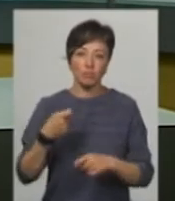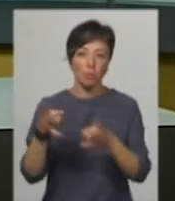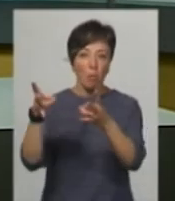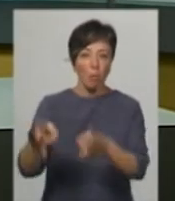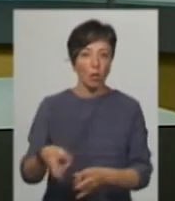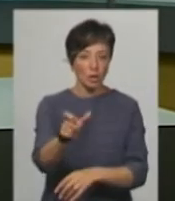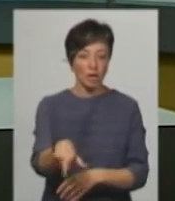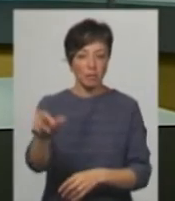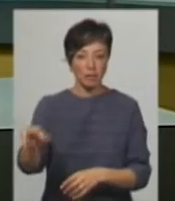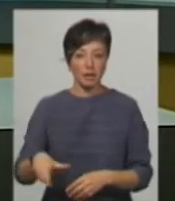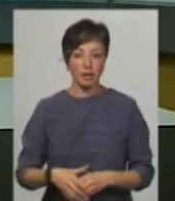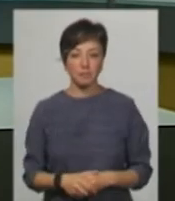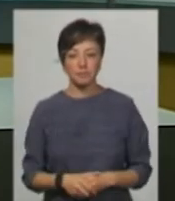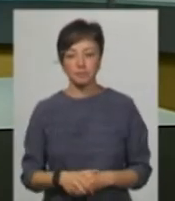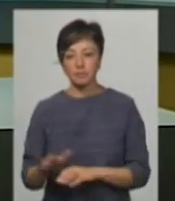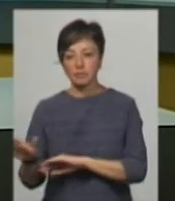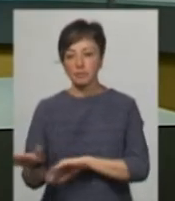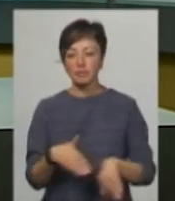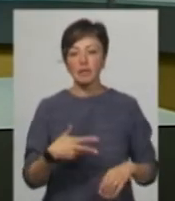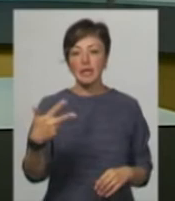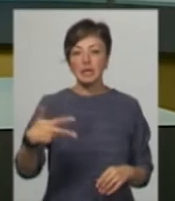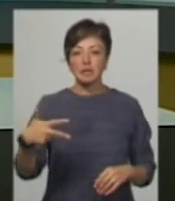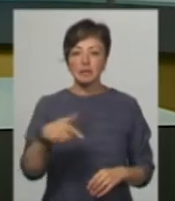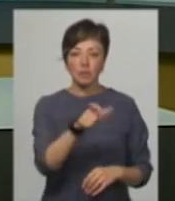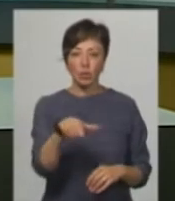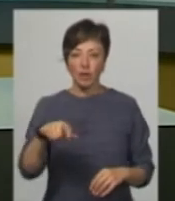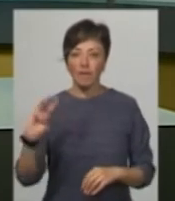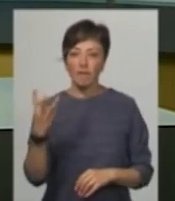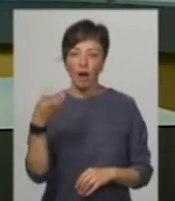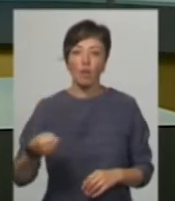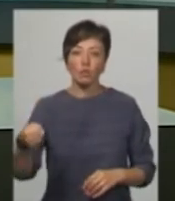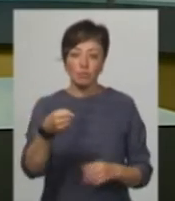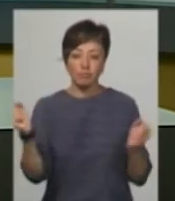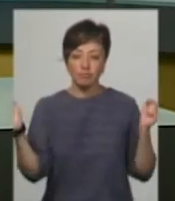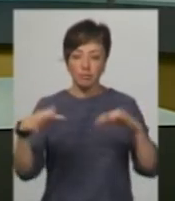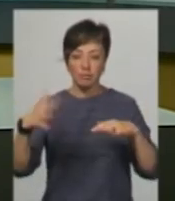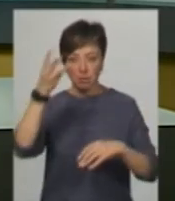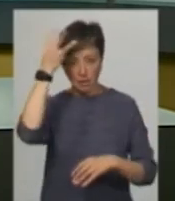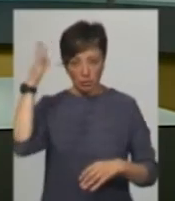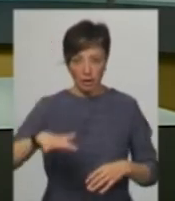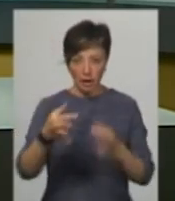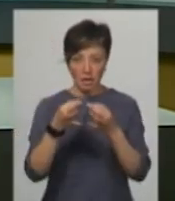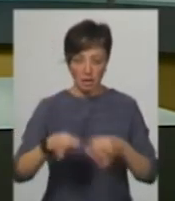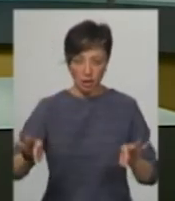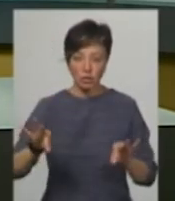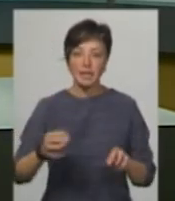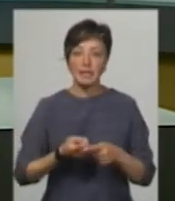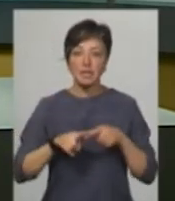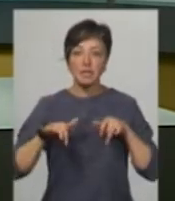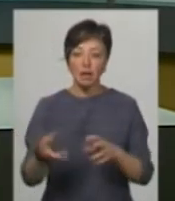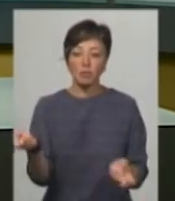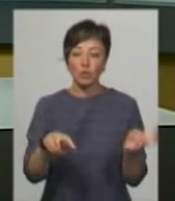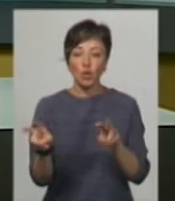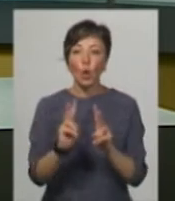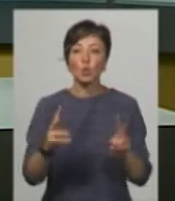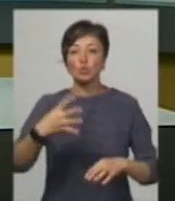потерпілим. 30 факелоносців сьогодні зібралися на Майдані Незалежності, що в обласному центрі. На цей захід прийшли ті,